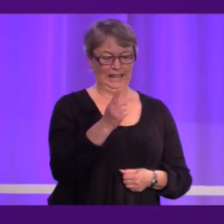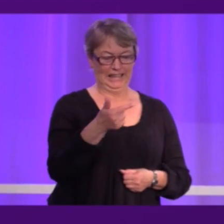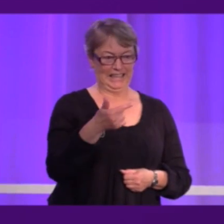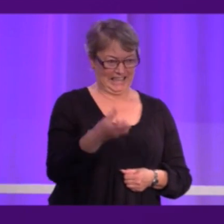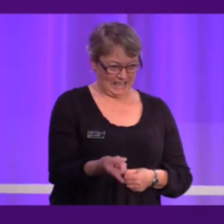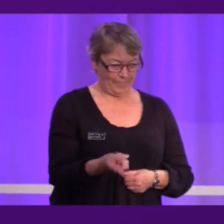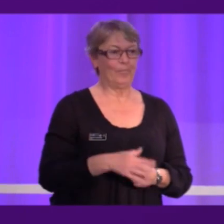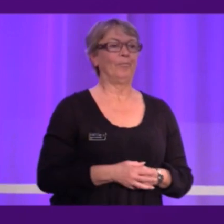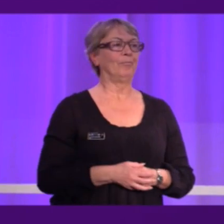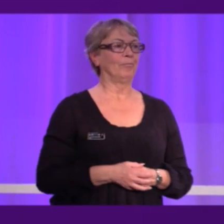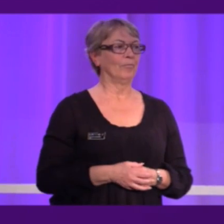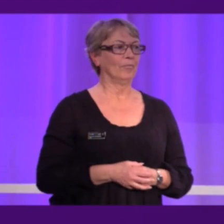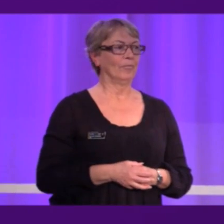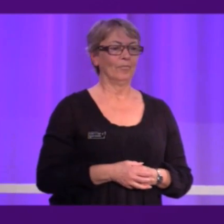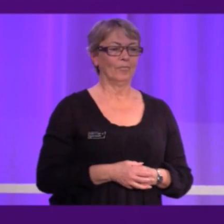och